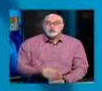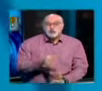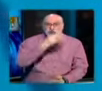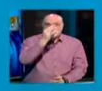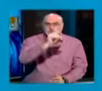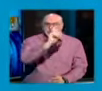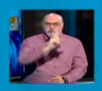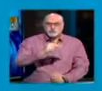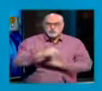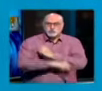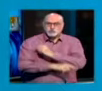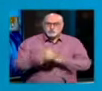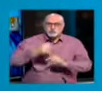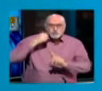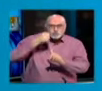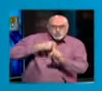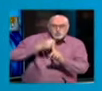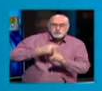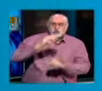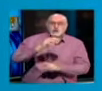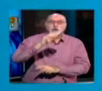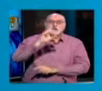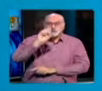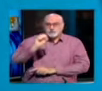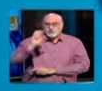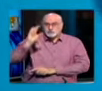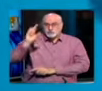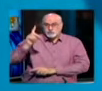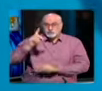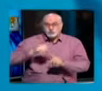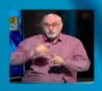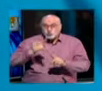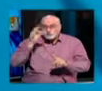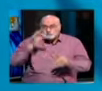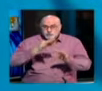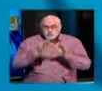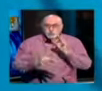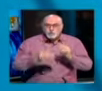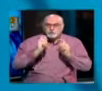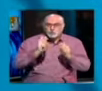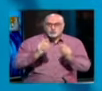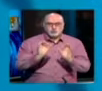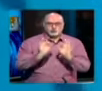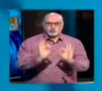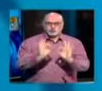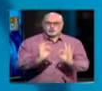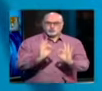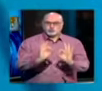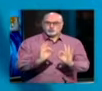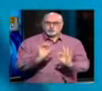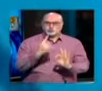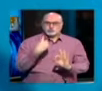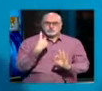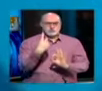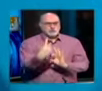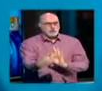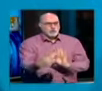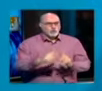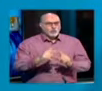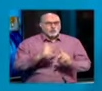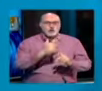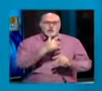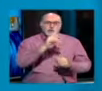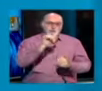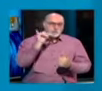دعم بلاده لجهود ستيفان ديماستورا لتحقيق حل سياسي عادل ومستدام ومقبول من المغرب